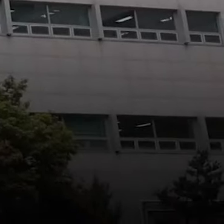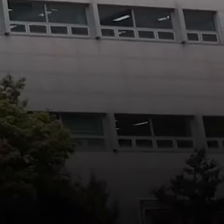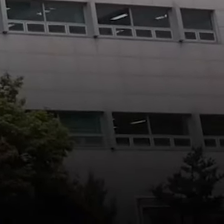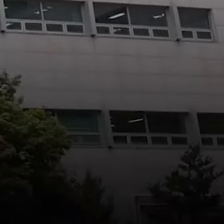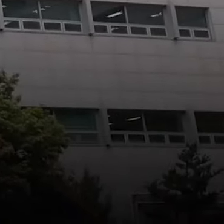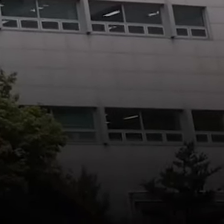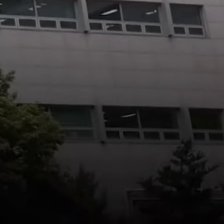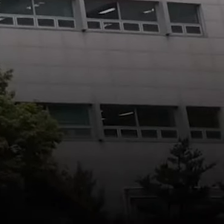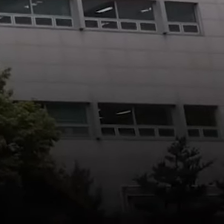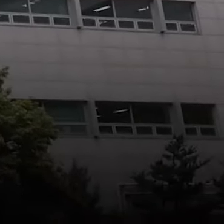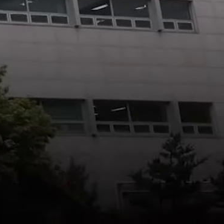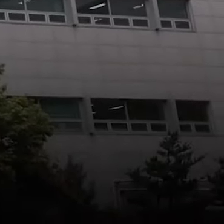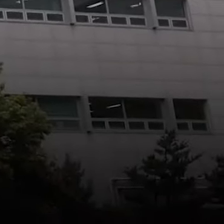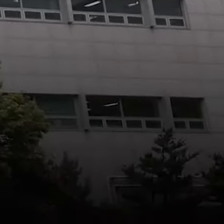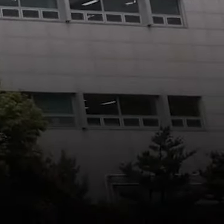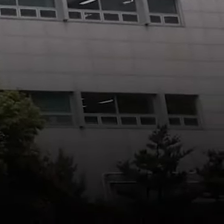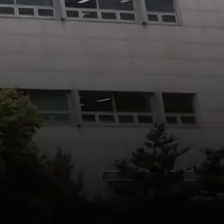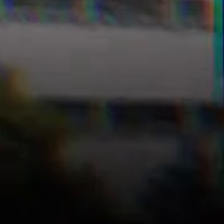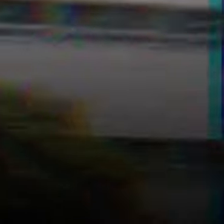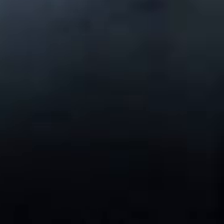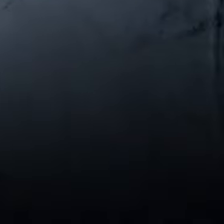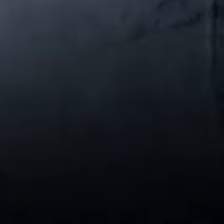학폭 심의위 결과는 어땠을까?